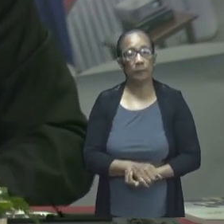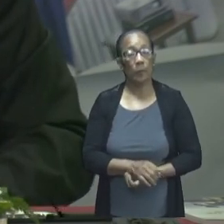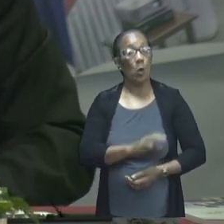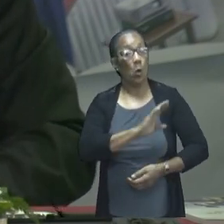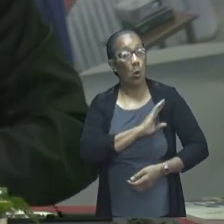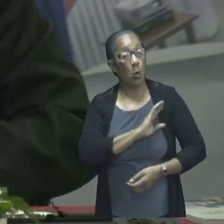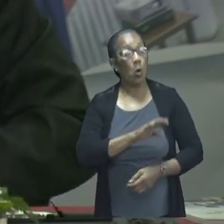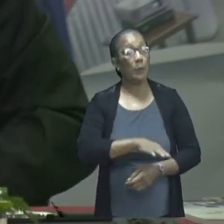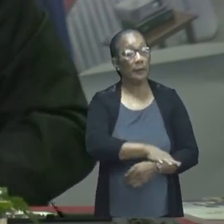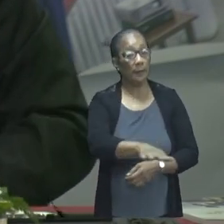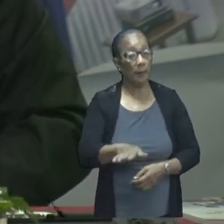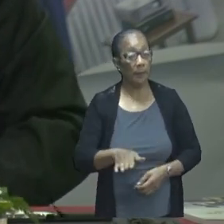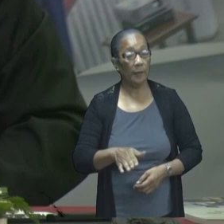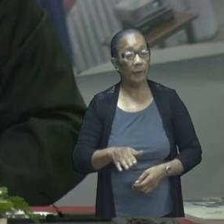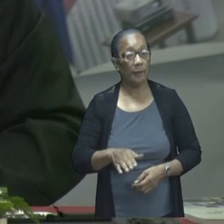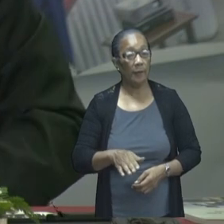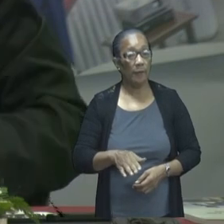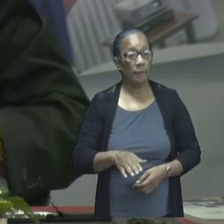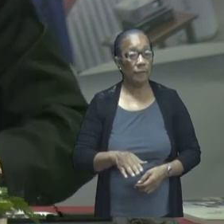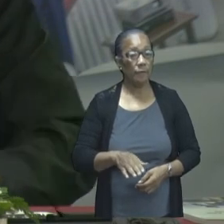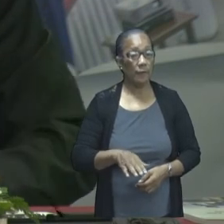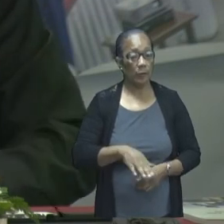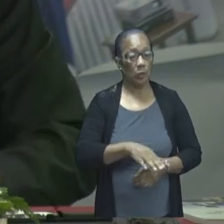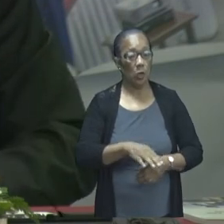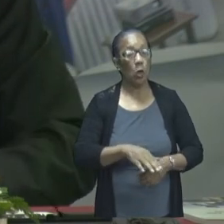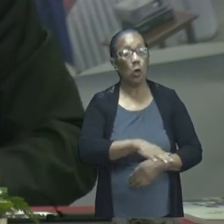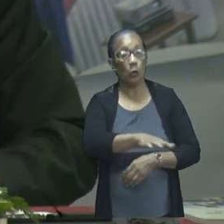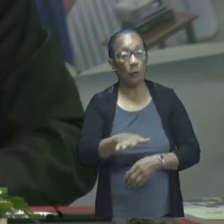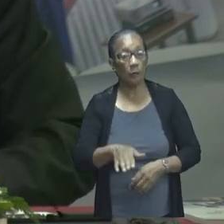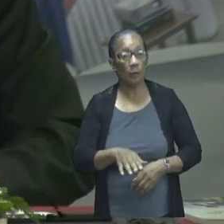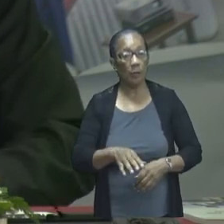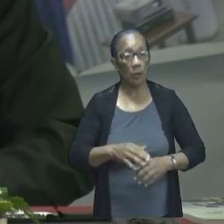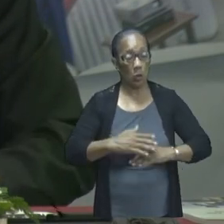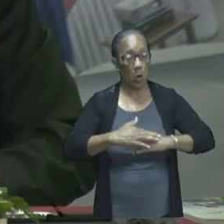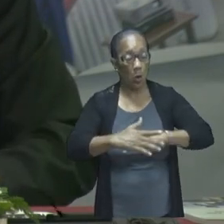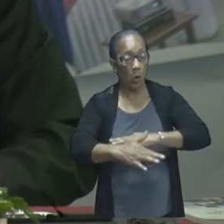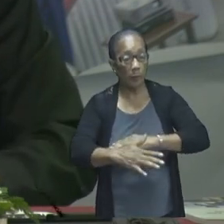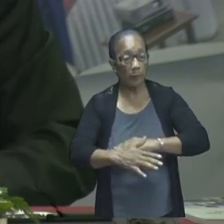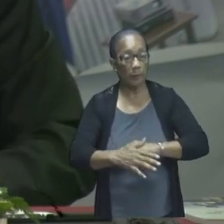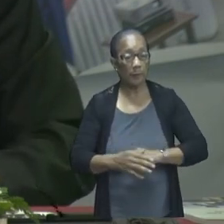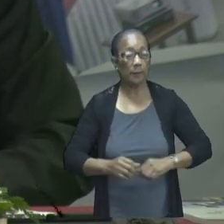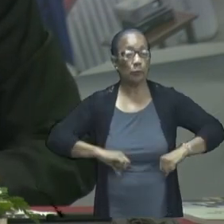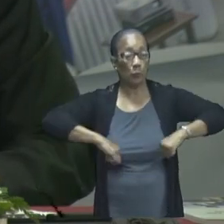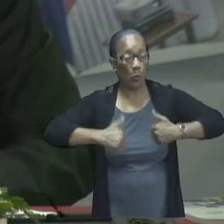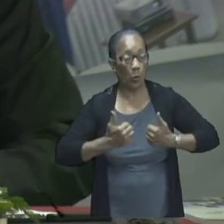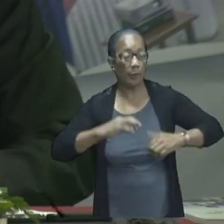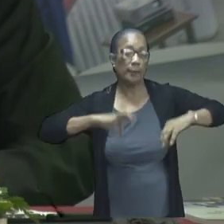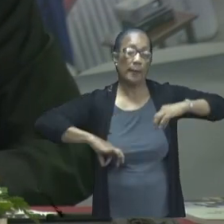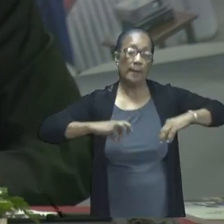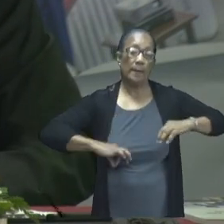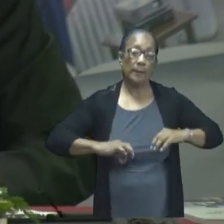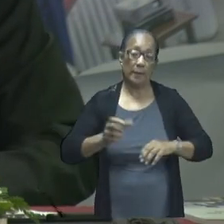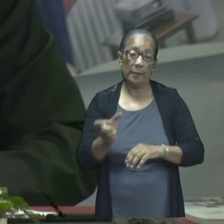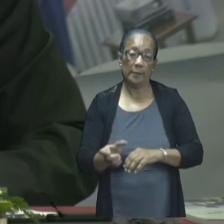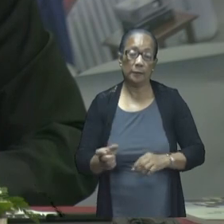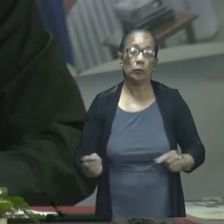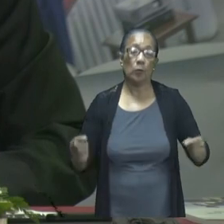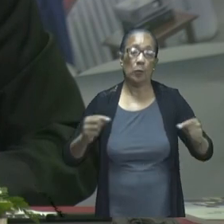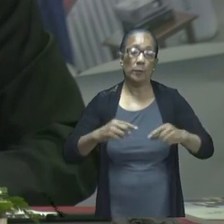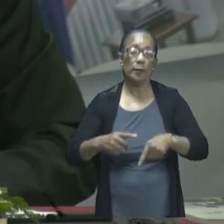ook op het gebied van ruimtelijke ordening zien we naar de commissie ruime orde is ingesteld en de minister van binnenkort met een